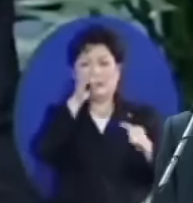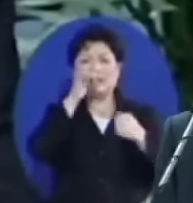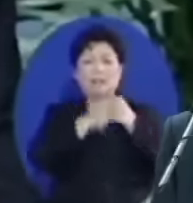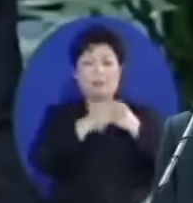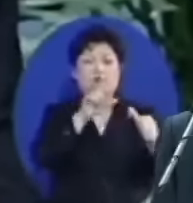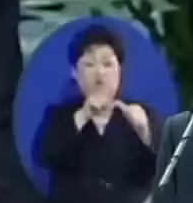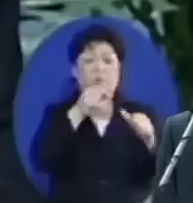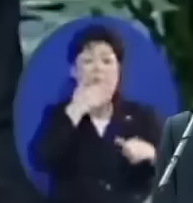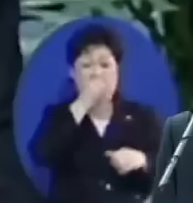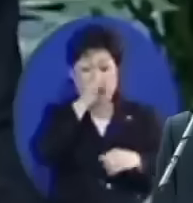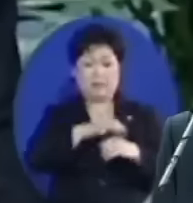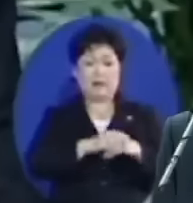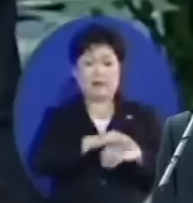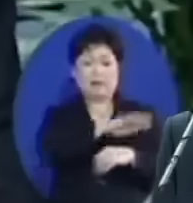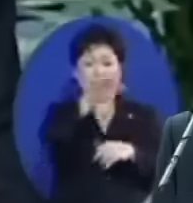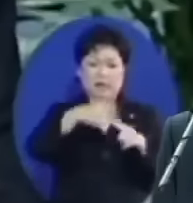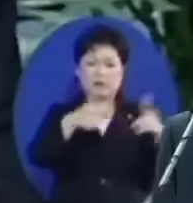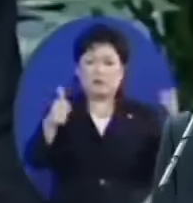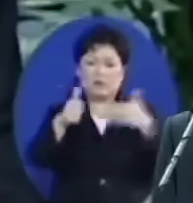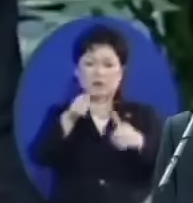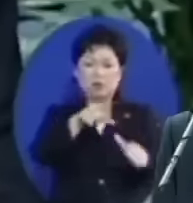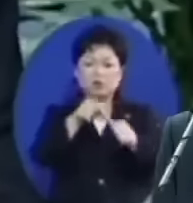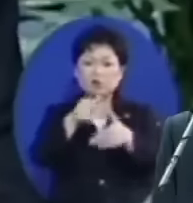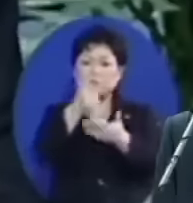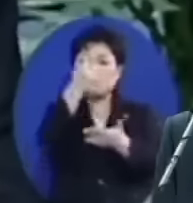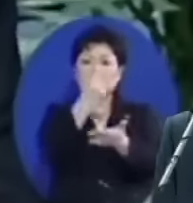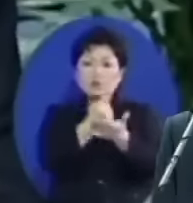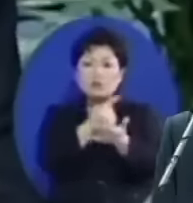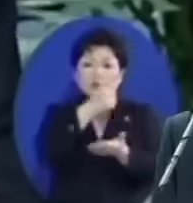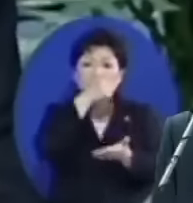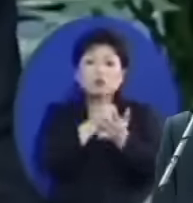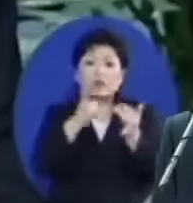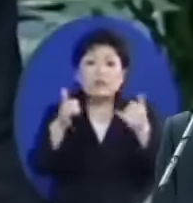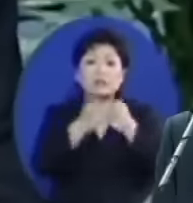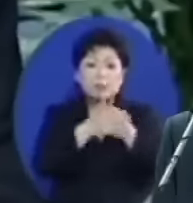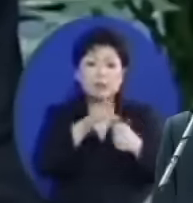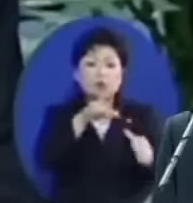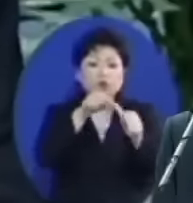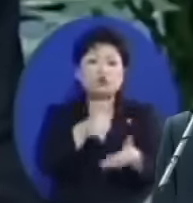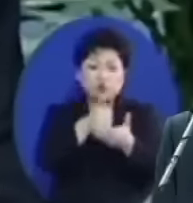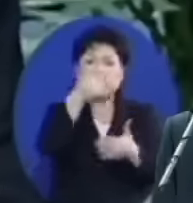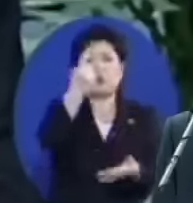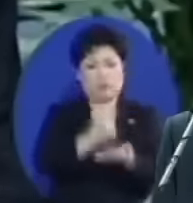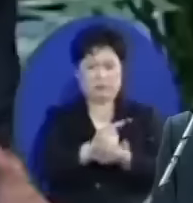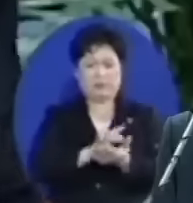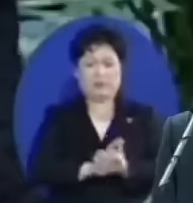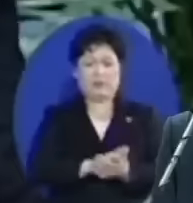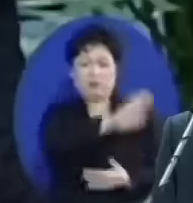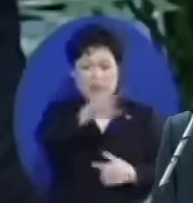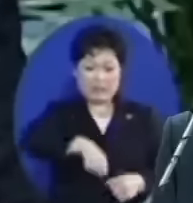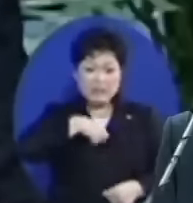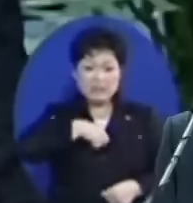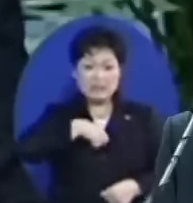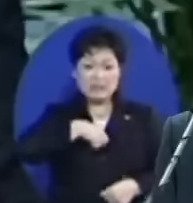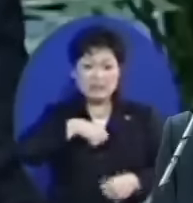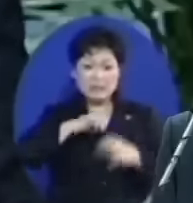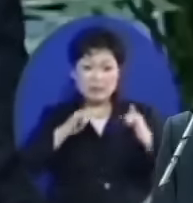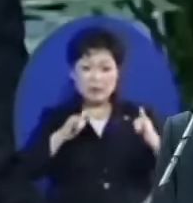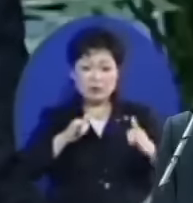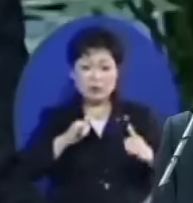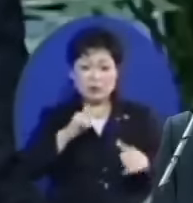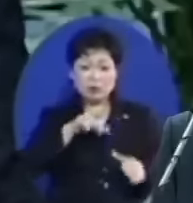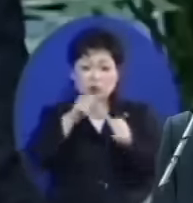것입니다. 우리 예수님이 구주로 오신 것은 우리가 죄인이기 때문에 구주로 오신 것입니다. 우리가 의인이면 구주로 올 필요가 없는